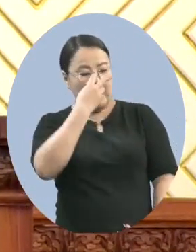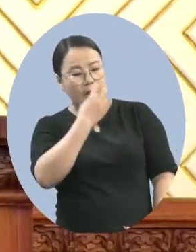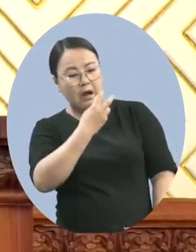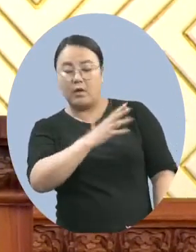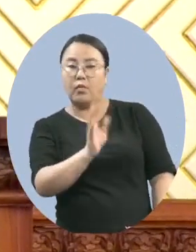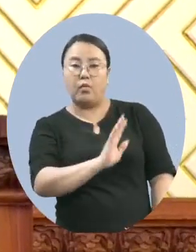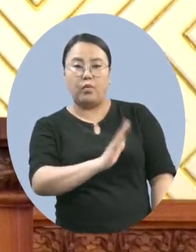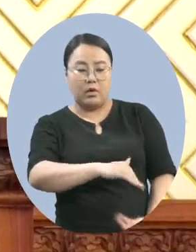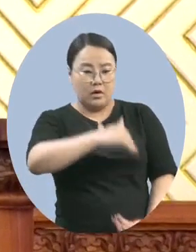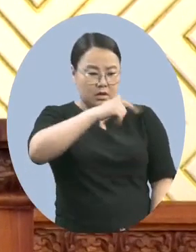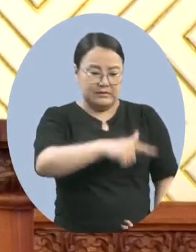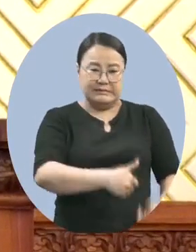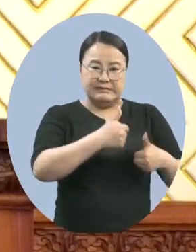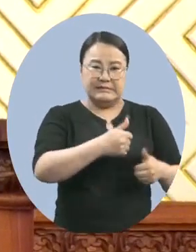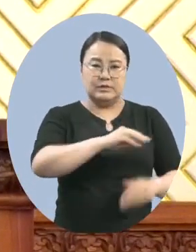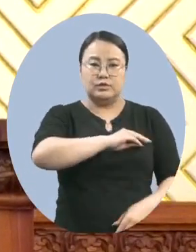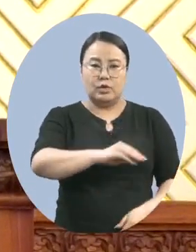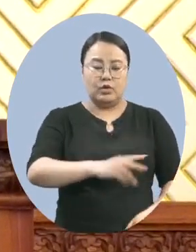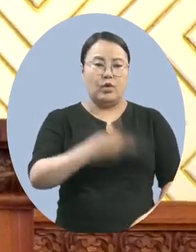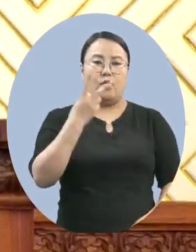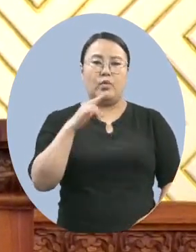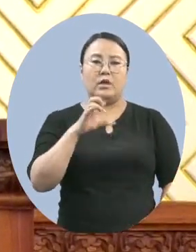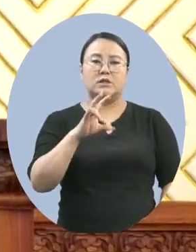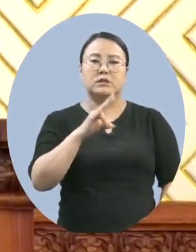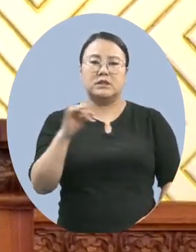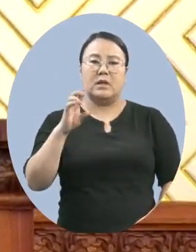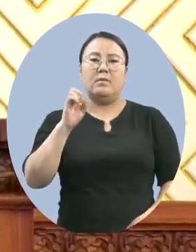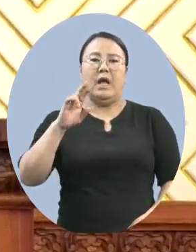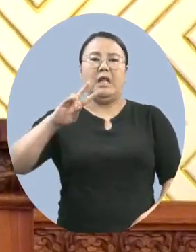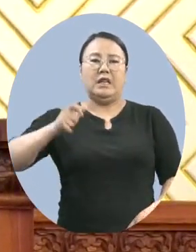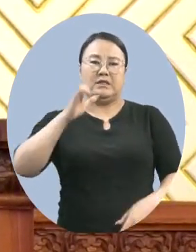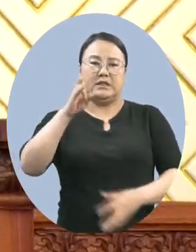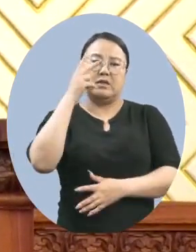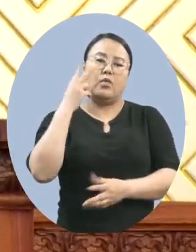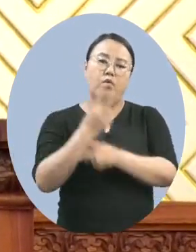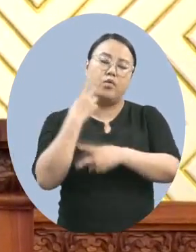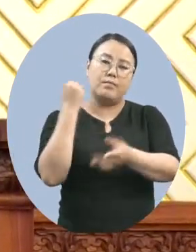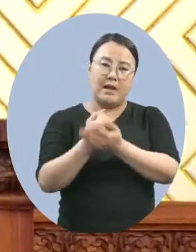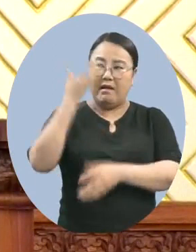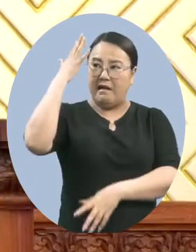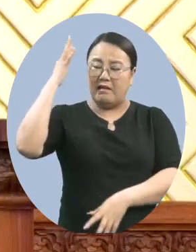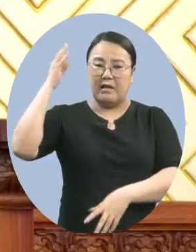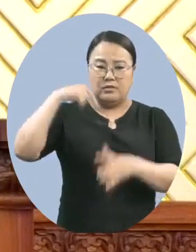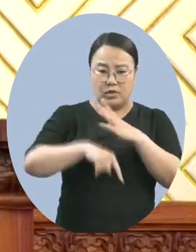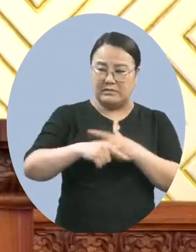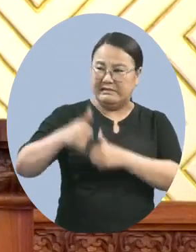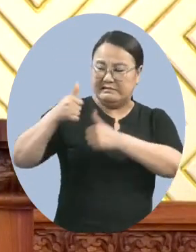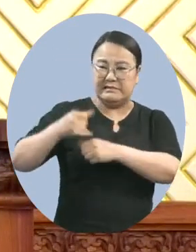болохгүй тулд баялагаа эрүүл болохын тулд үндэсний баялагын сангийн хуулиа баталж гадаа дотоодын шилдэг менежментийн